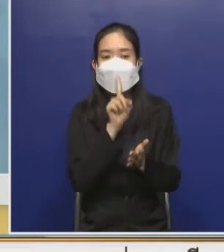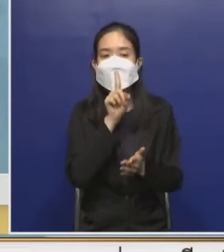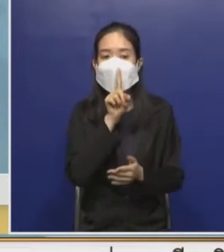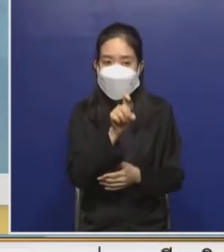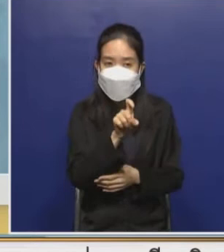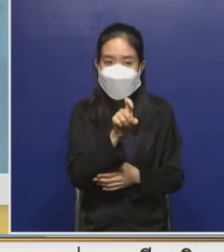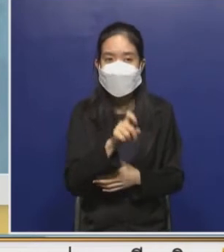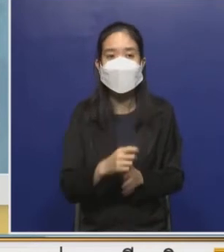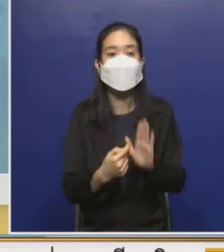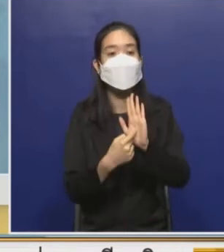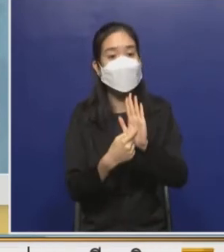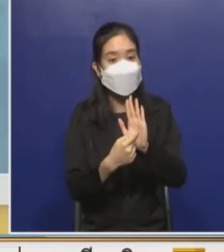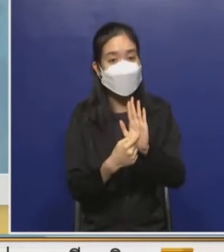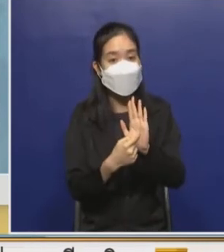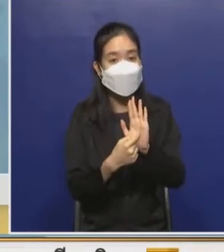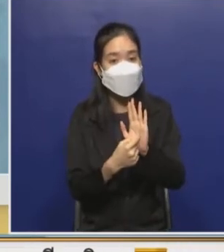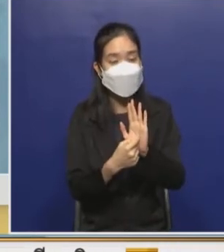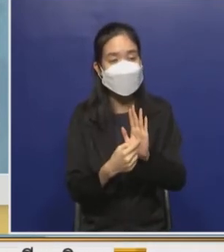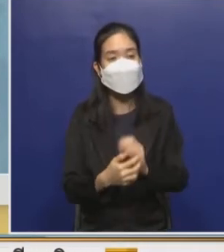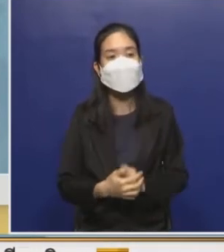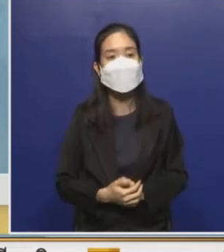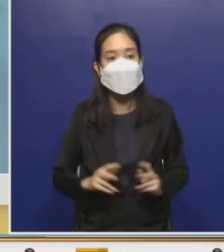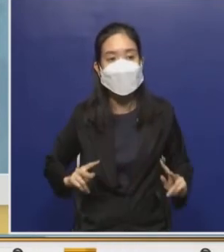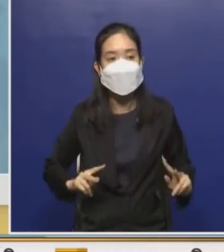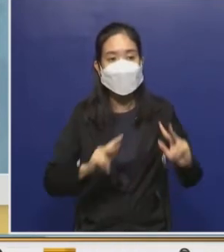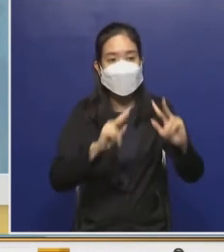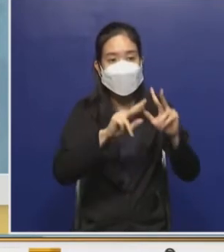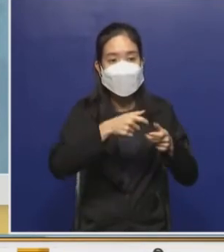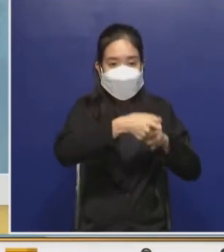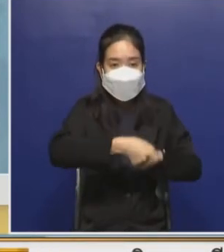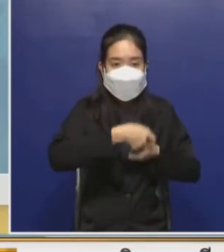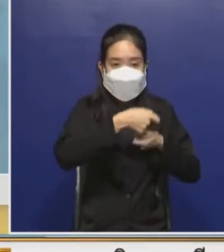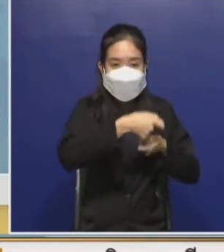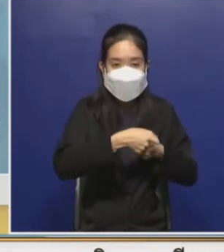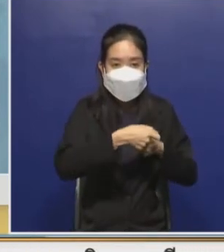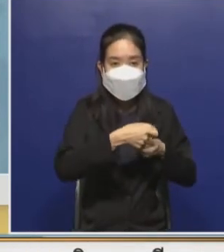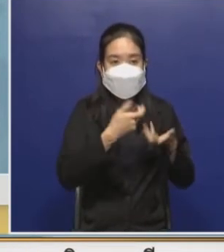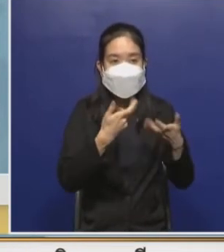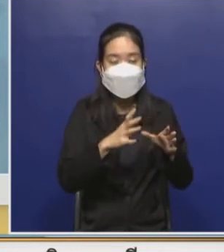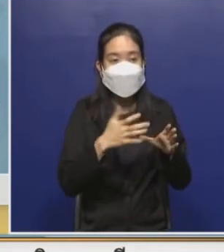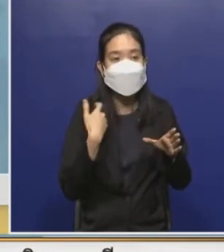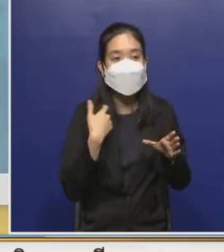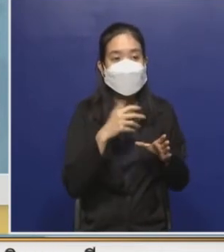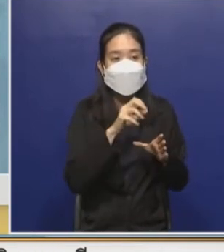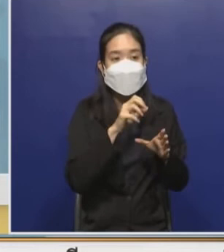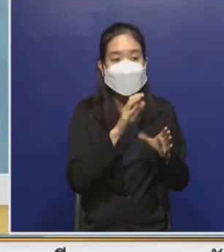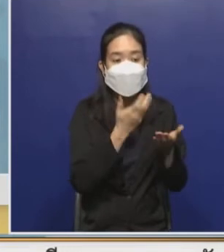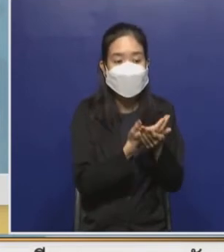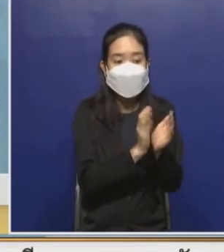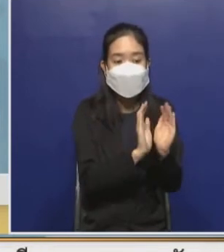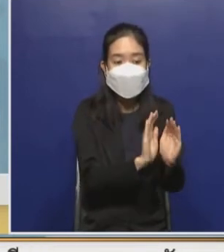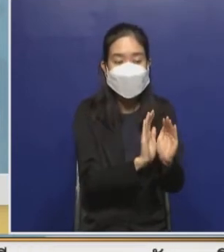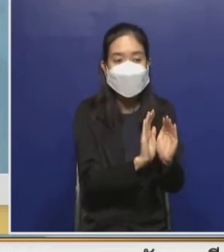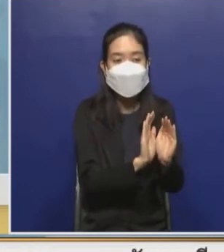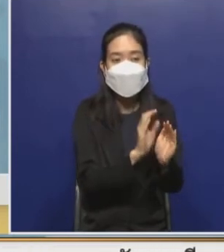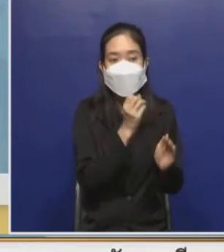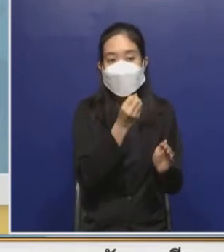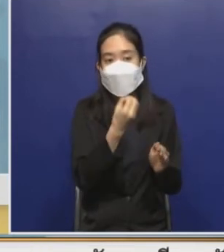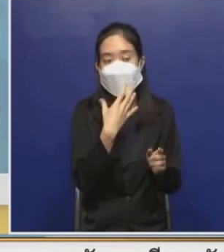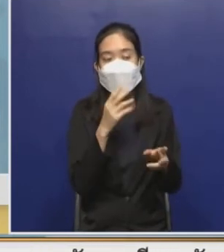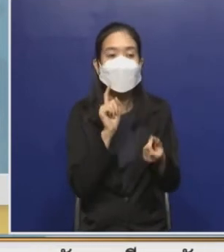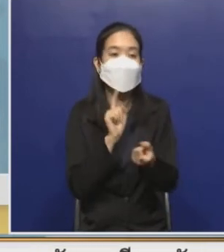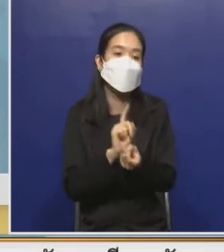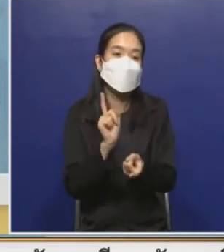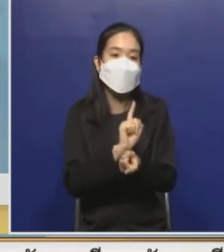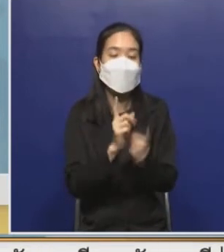ผมยกตอย่างนะครับ เช่นกระสวงเกษตและสากรในปี 2064 พบว่ามีการ